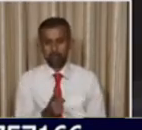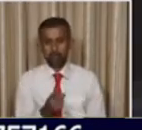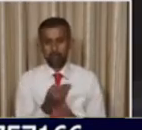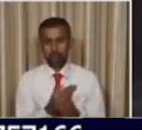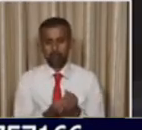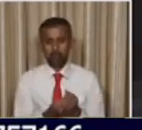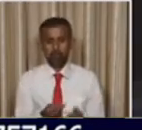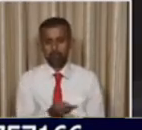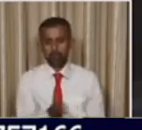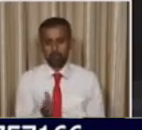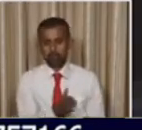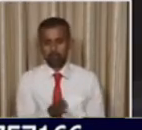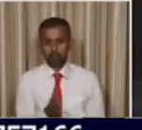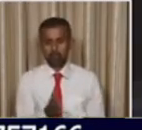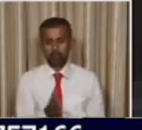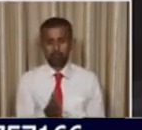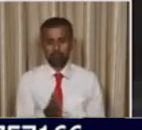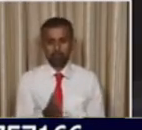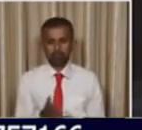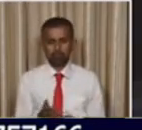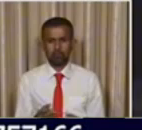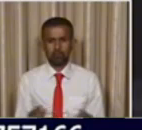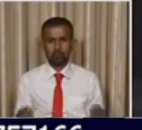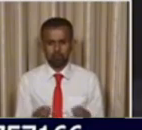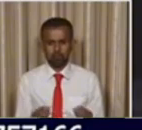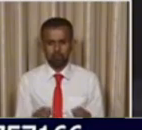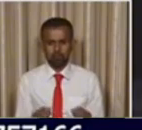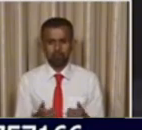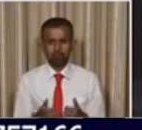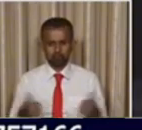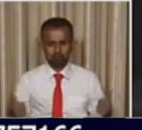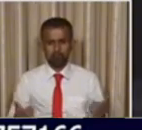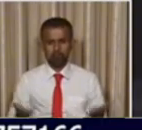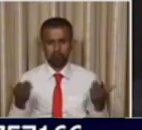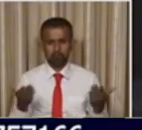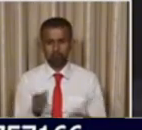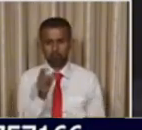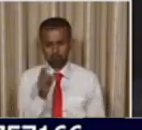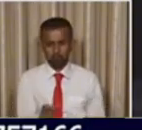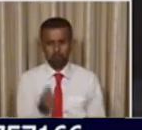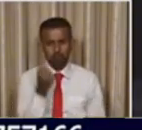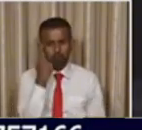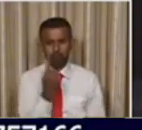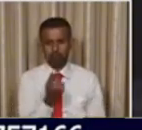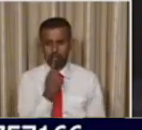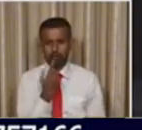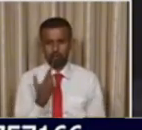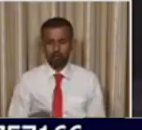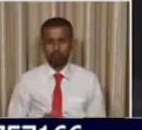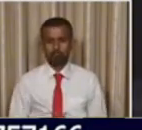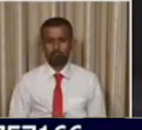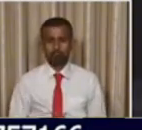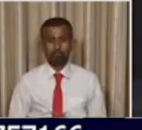பாரிய விரிசல் ஏற்பட்டிருக்கின்றது. இன்று நீங்கள் உங்களுடைய உரையிலே 41 வருடங்களுக்கு முன்னர் நடைபெற்ற ஜூலை கலவரம்,